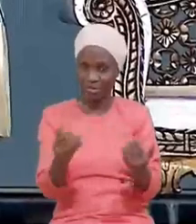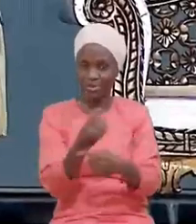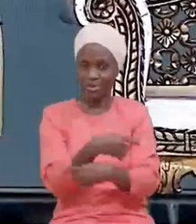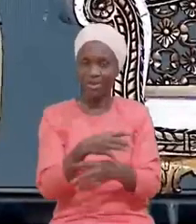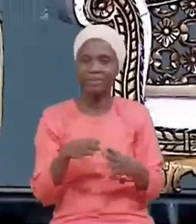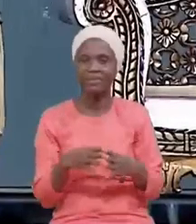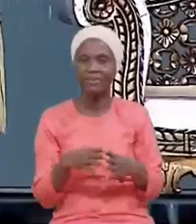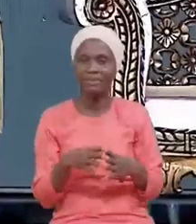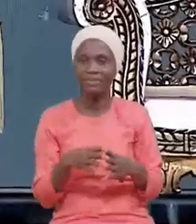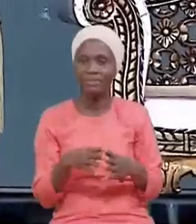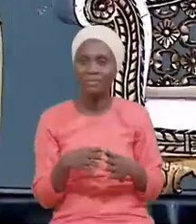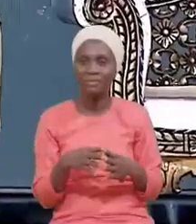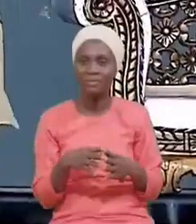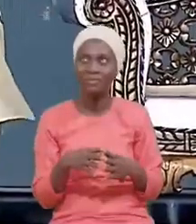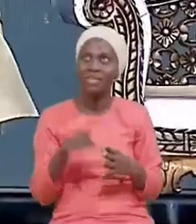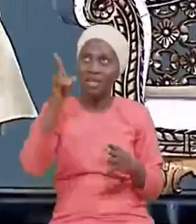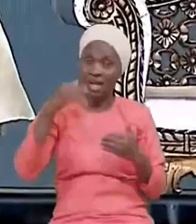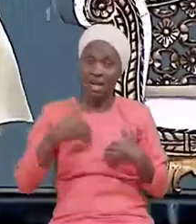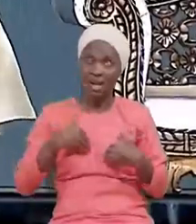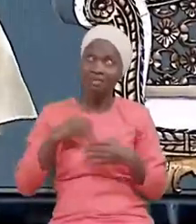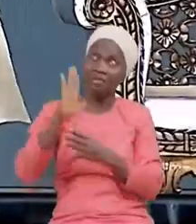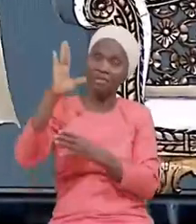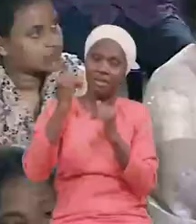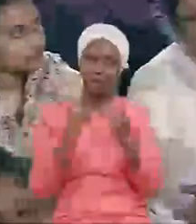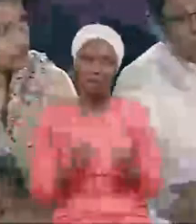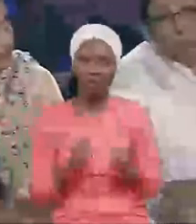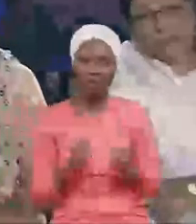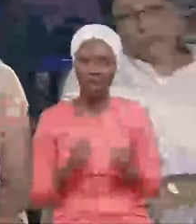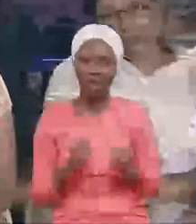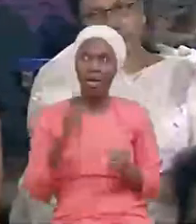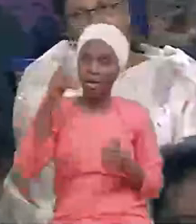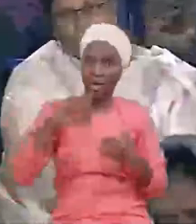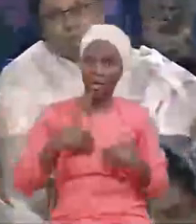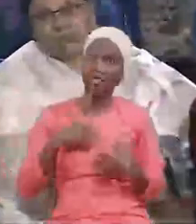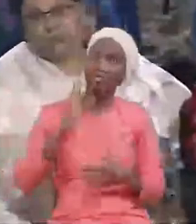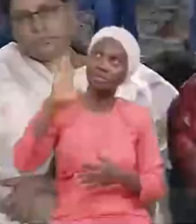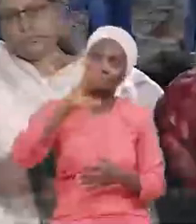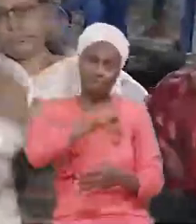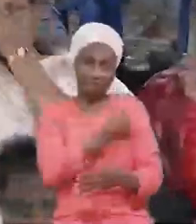Il a la puissance. Avec toute son autorité.